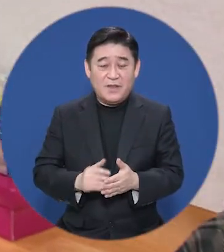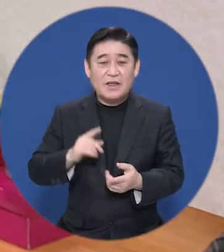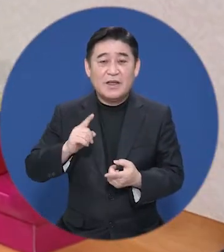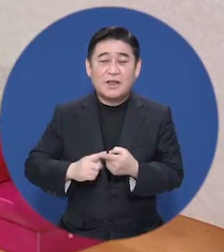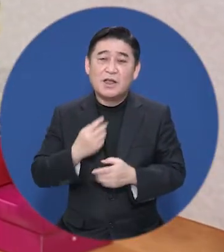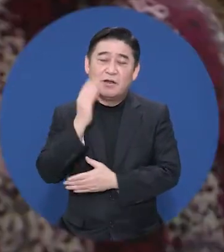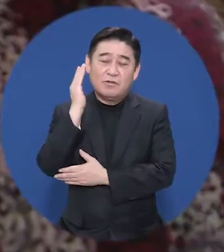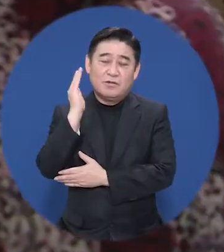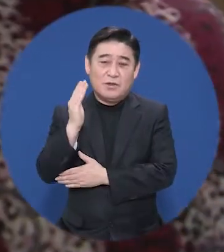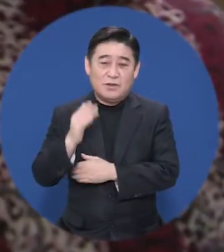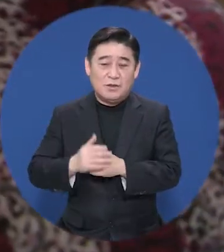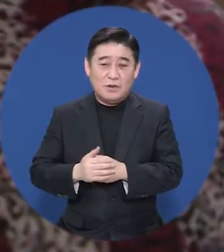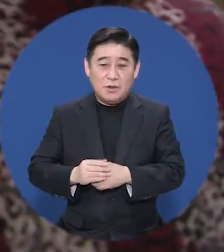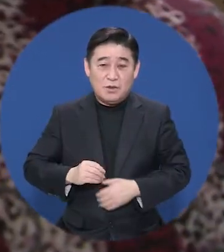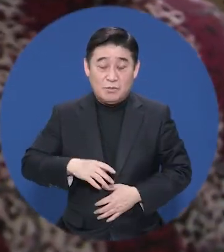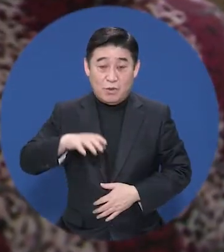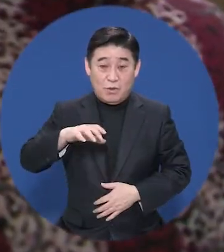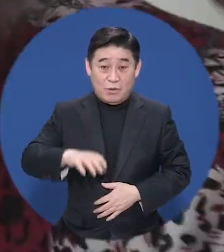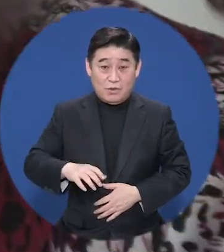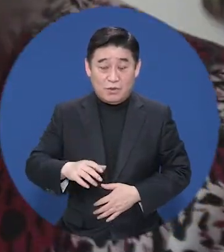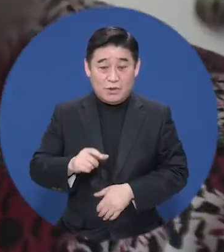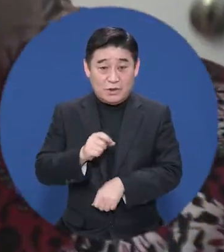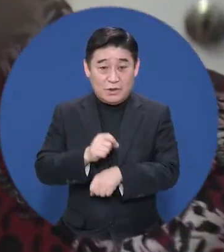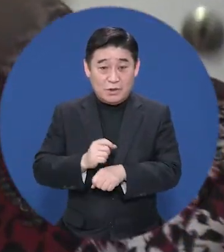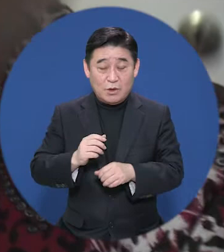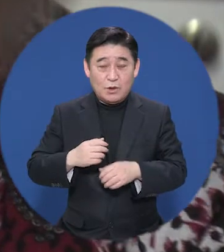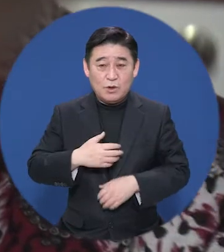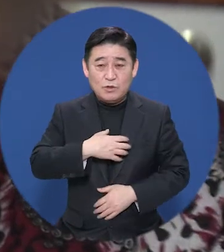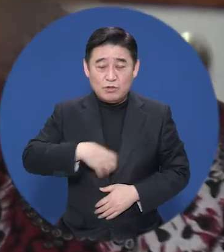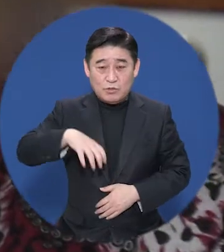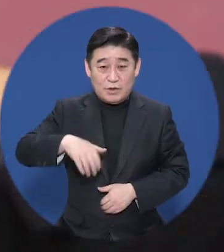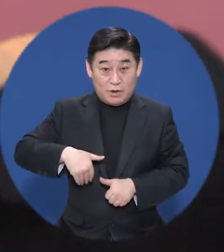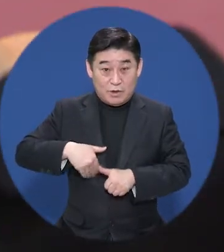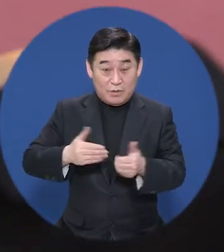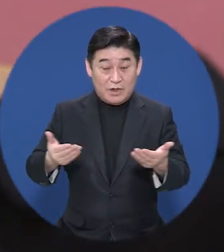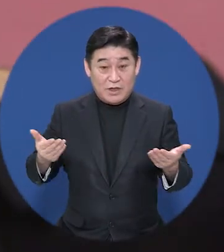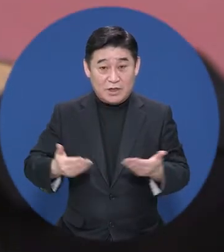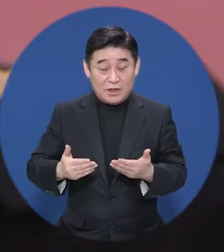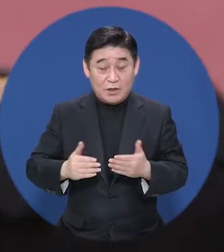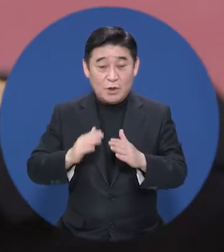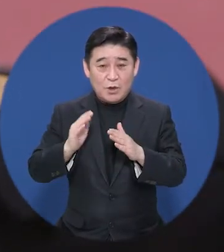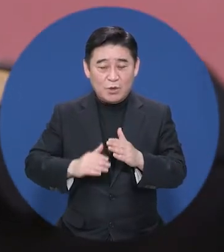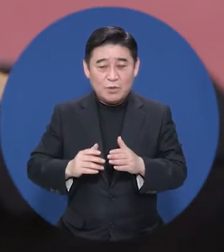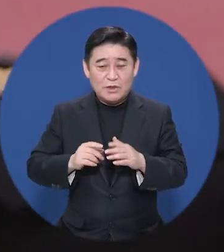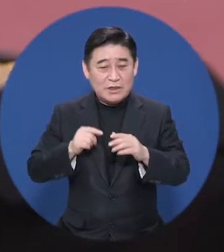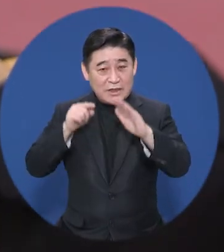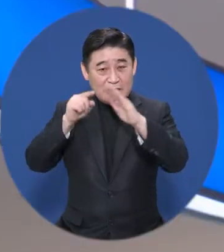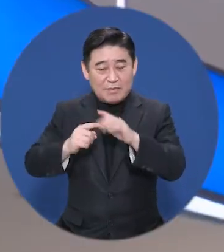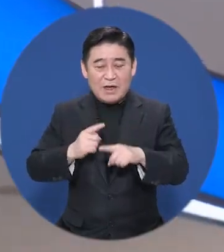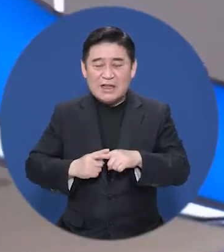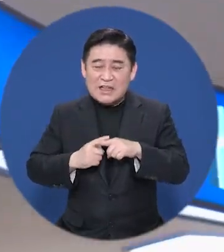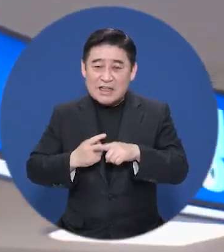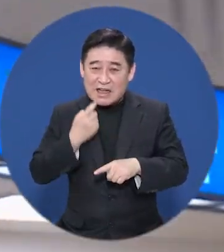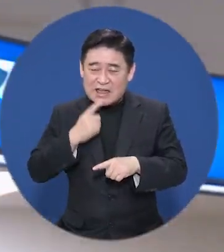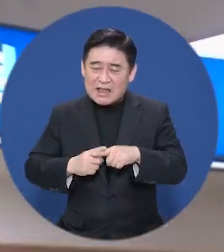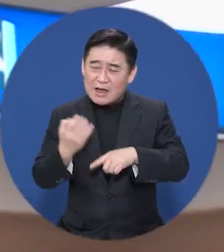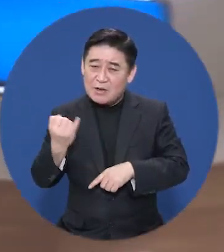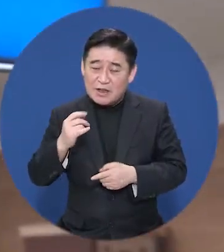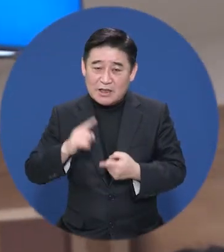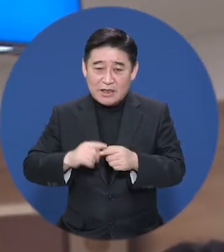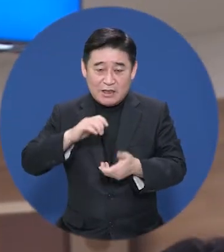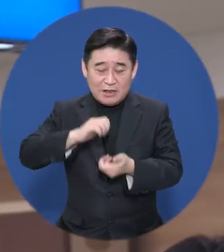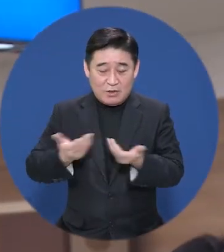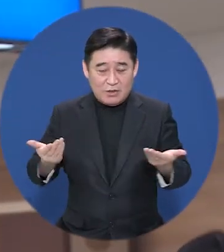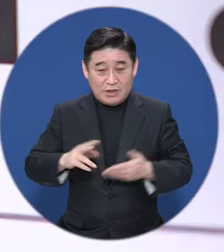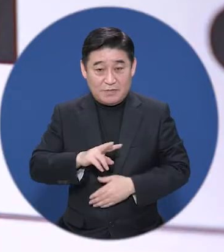대해 서울시에서는 보건소 소속으로 동주민센터로 파견되어 일하는 공무직 방문 간호사들에 대해 정규직